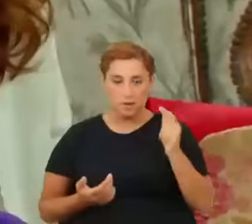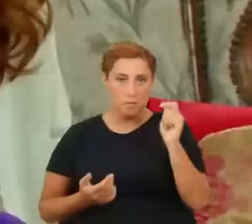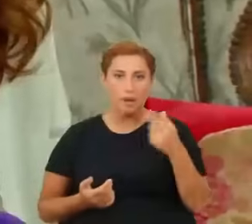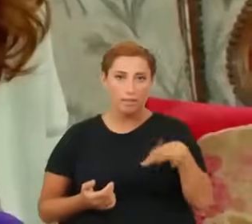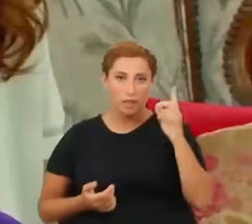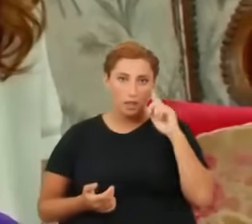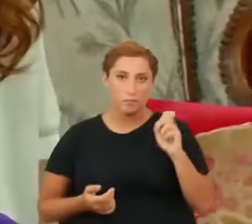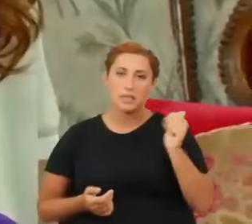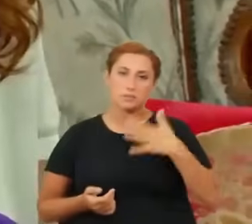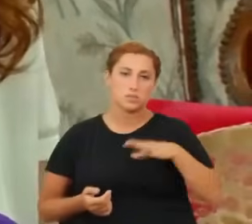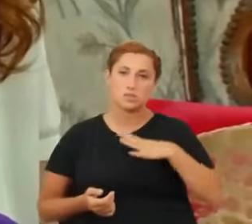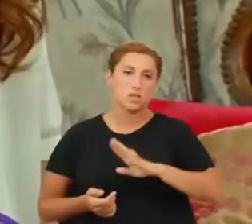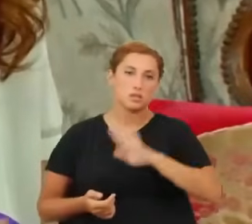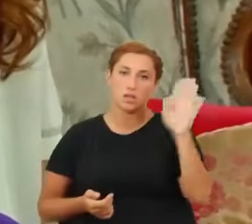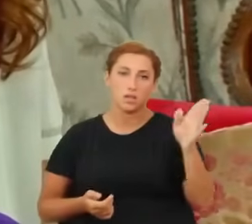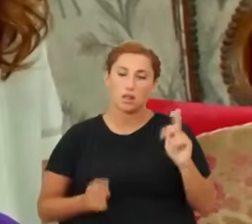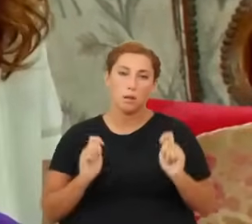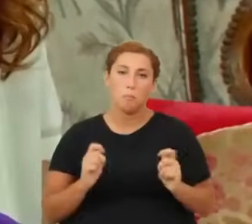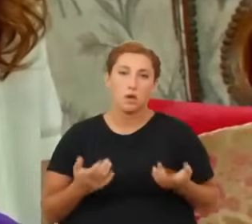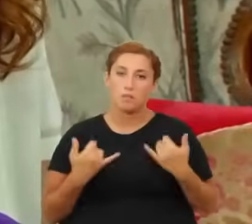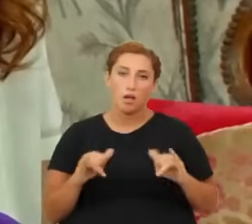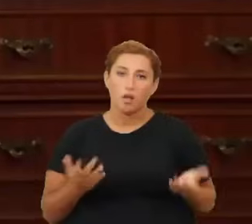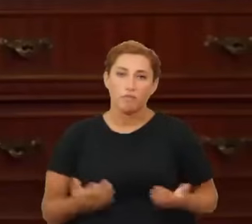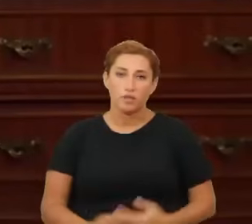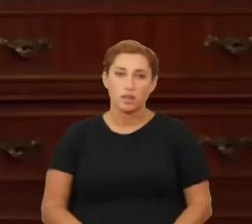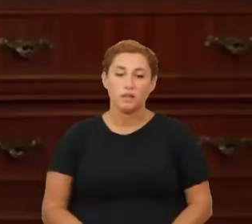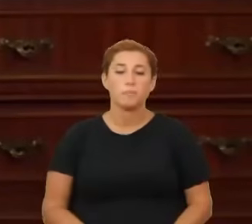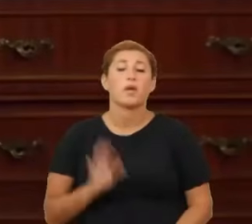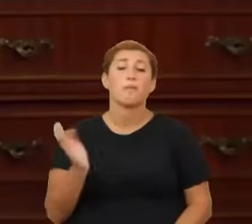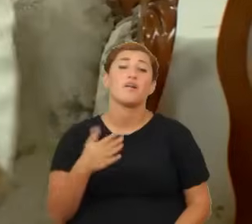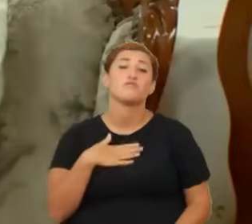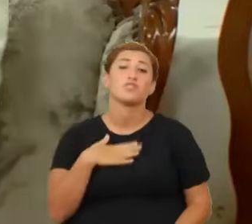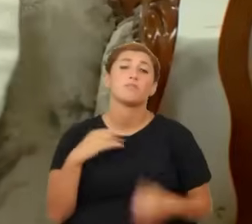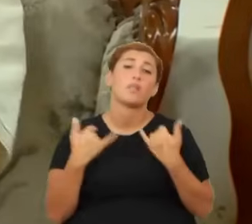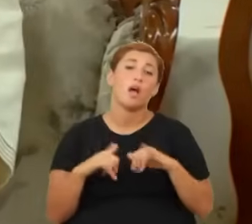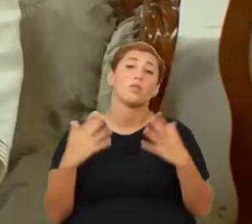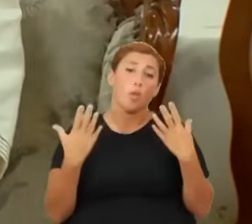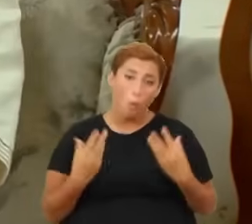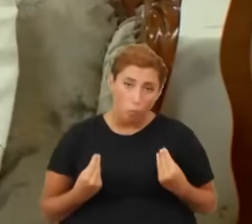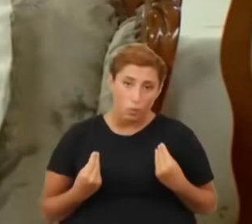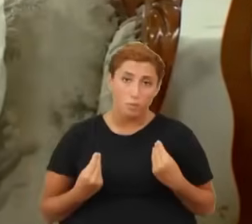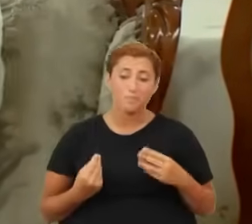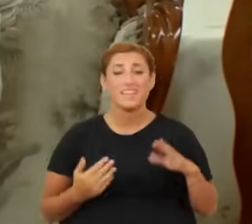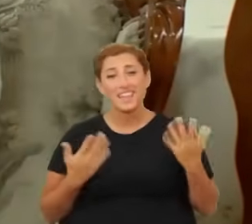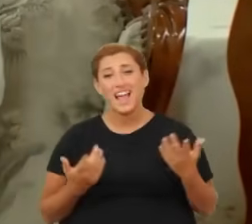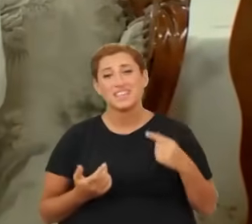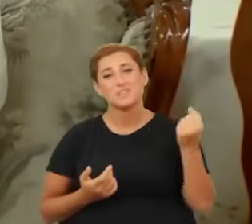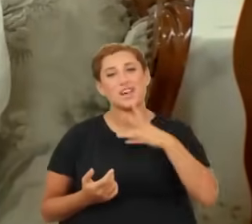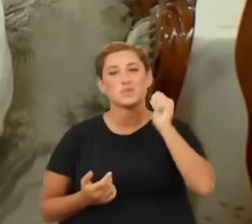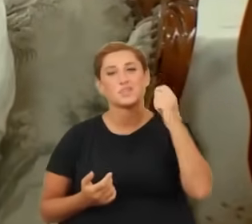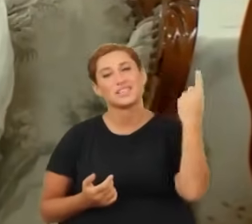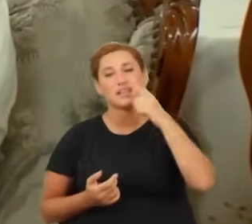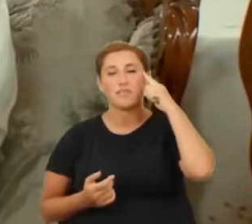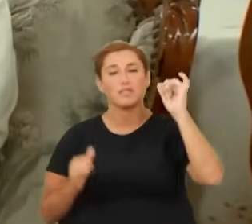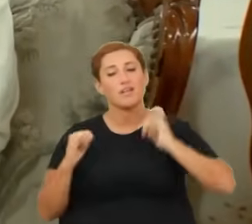değil mi sonuçta, hani ne zaman istersek gider yaparız tatilimizi. Aman canım, tatil olup da ya işte birkaç gün